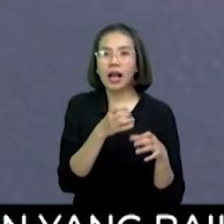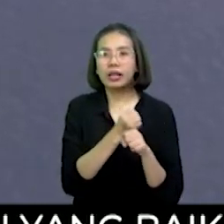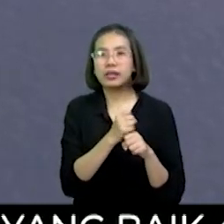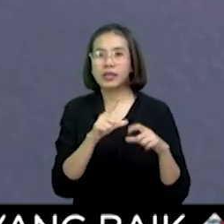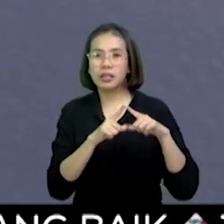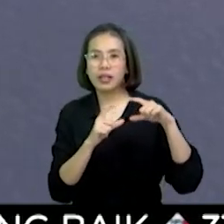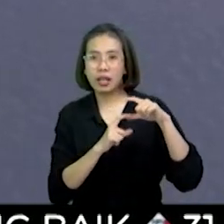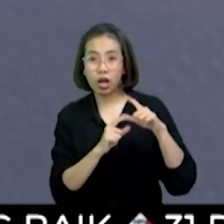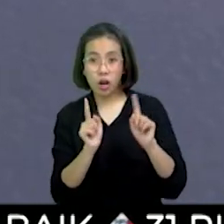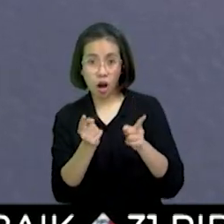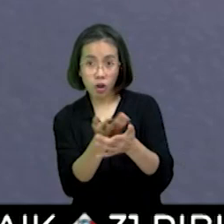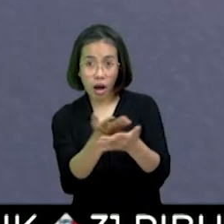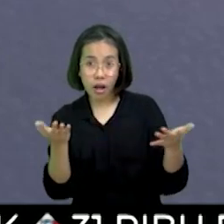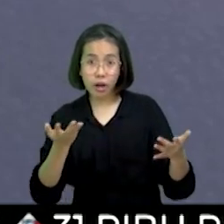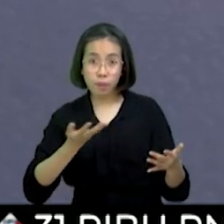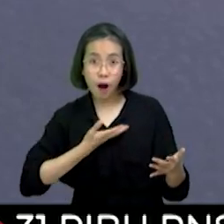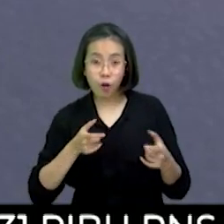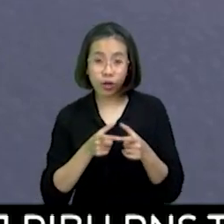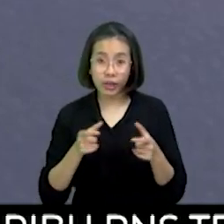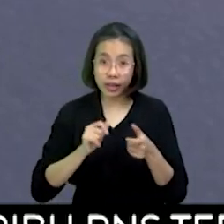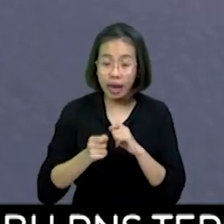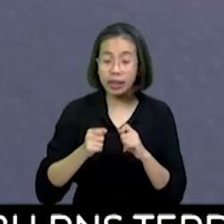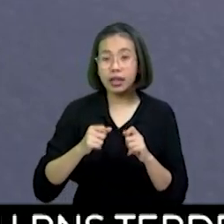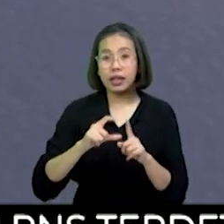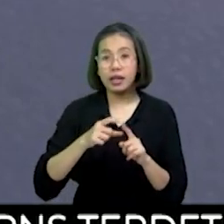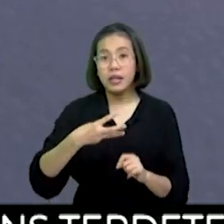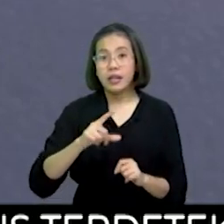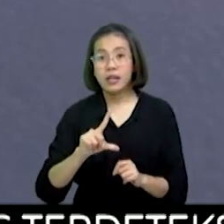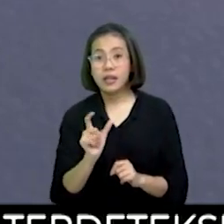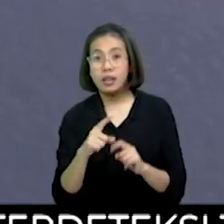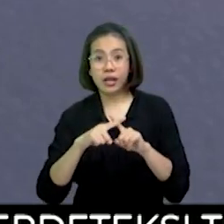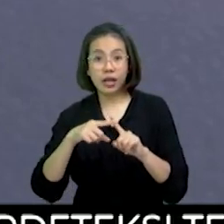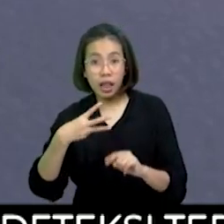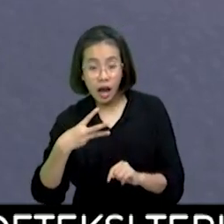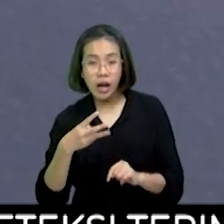pertama. Kalau Anda membeli tiket Deluxe Class, akan dibanderol seharga